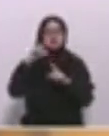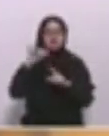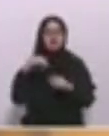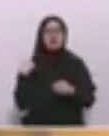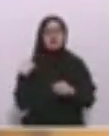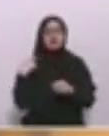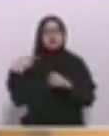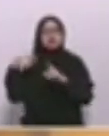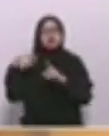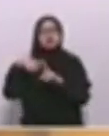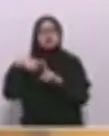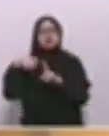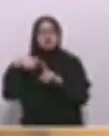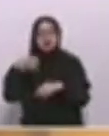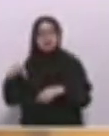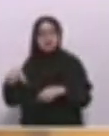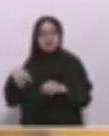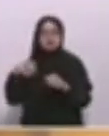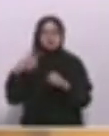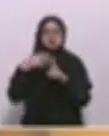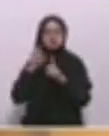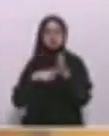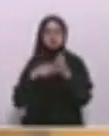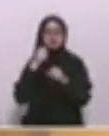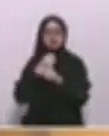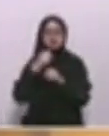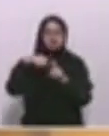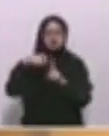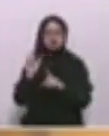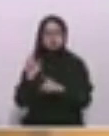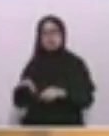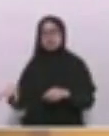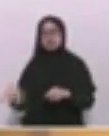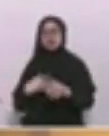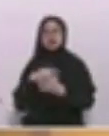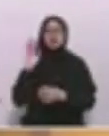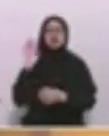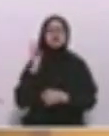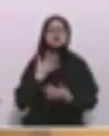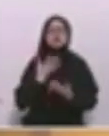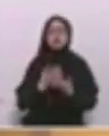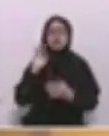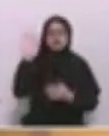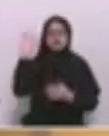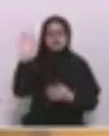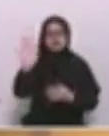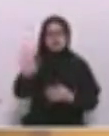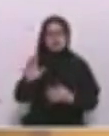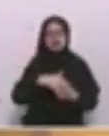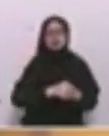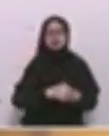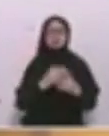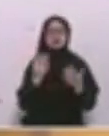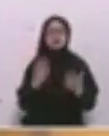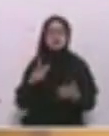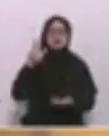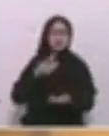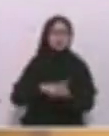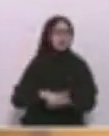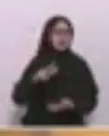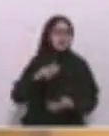Selatan yang paling terpenting sebenarnya bagi saya ke depan untuk masyarakat kita yang ada di wilayah kepulauan itu adalah apa memberikan jaminan